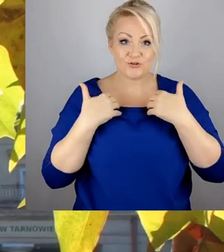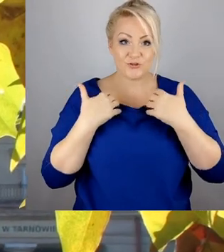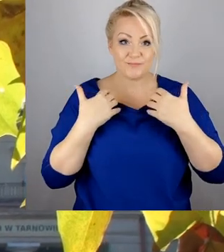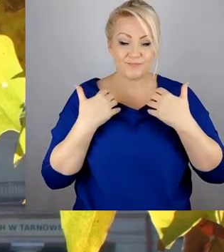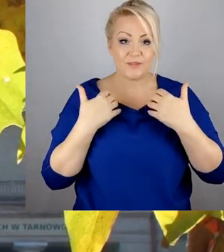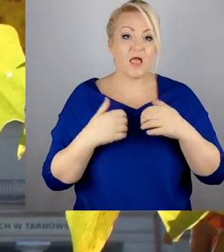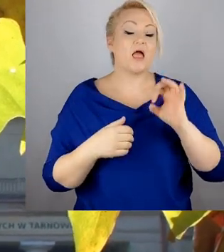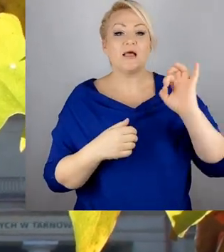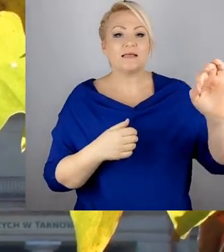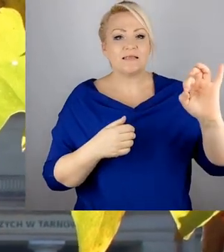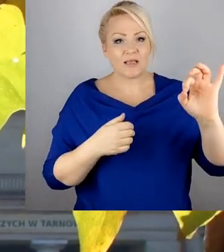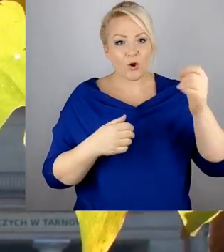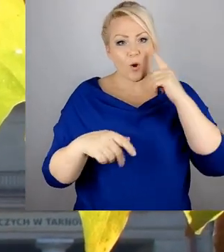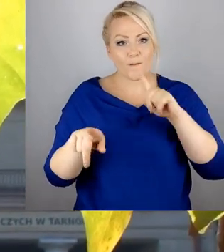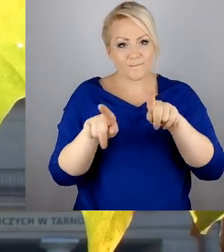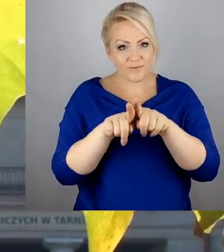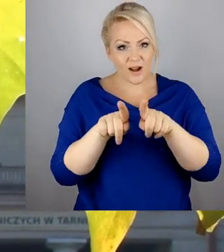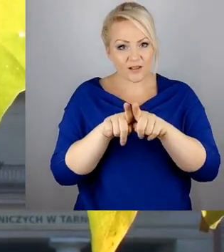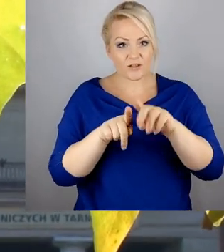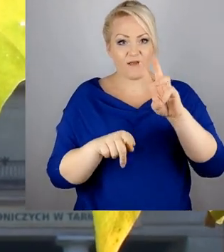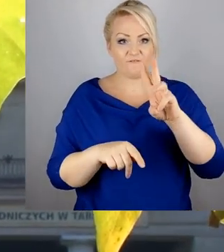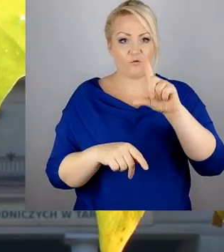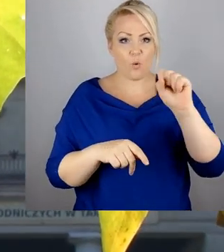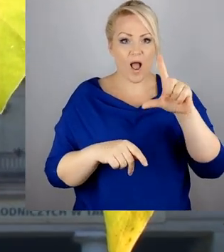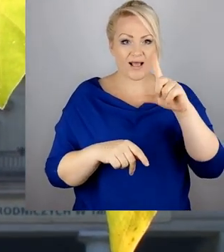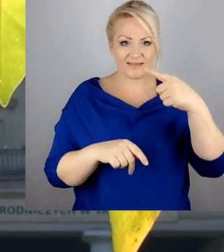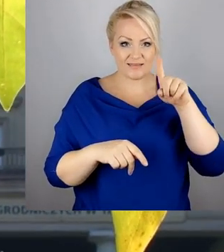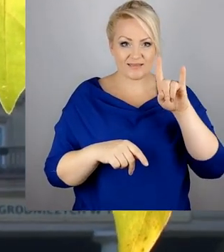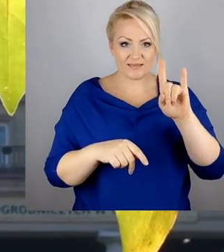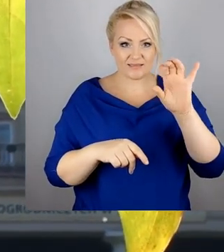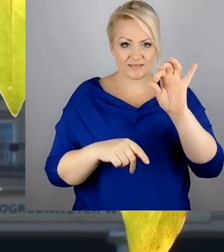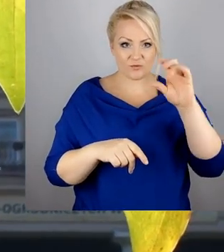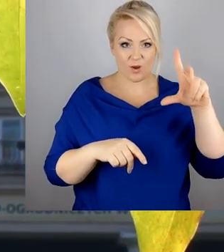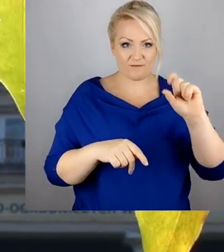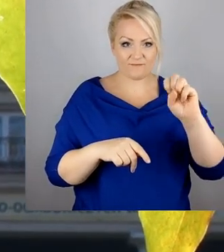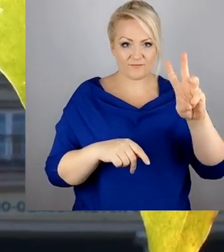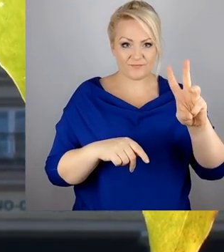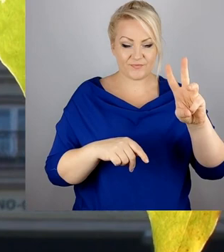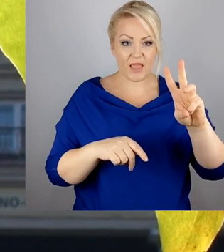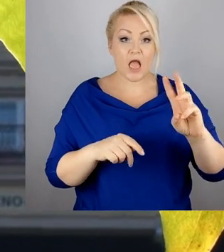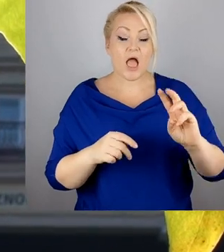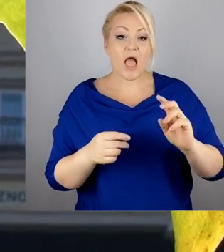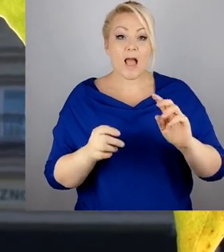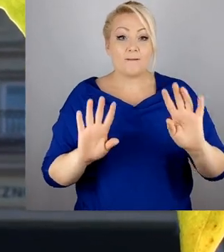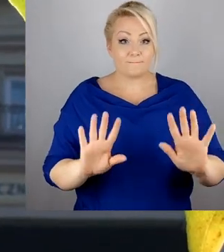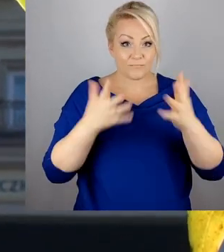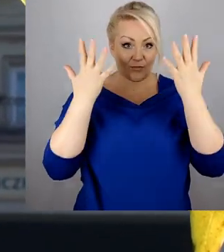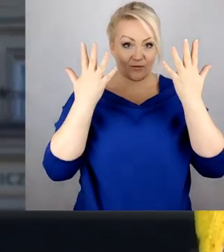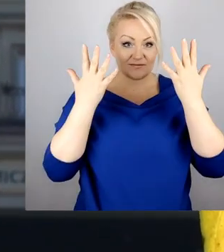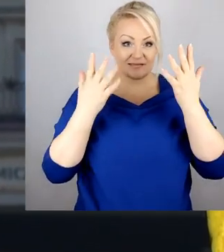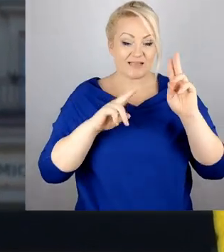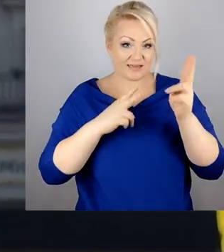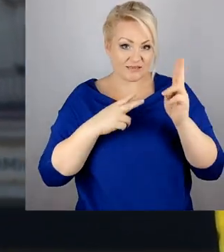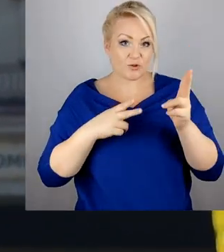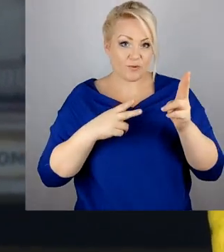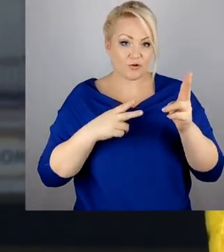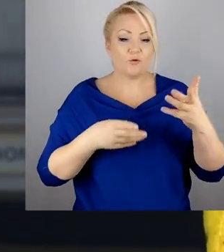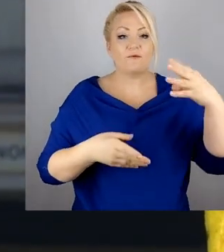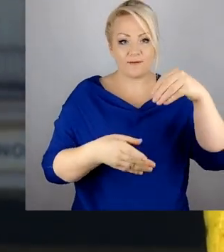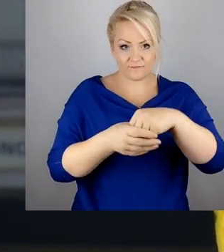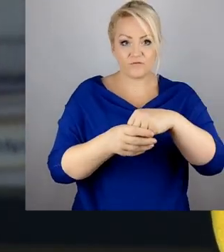Również ks. Władysław Sanguszko, brat Romana, brał udział w powstaniu listopadowym. Gdy powstanie upadło,